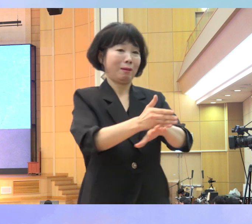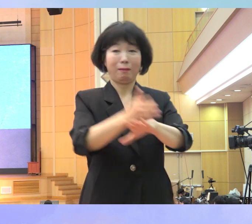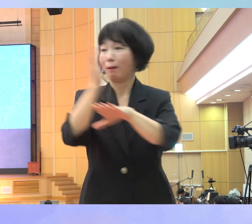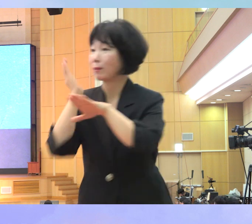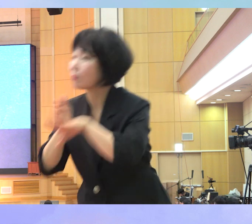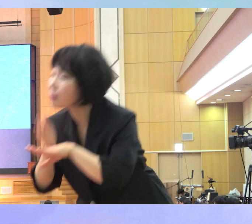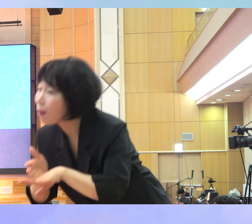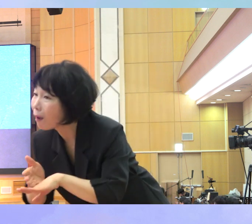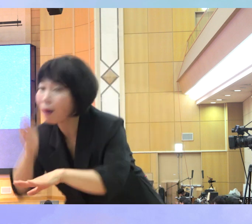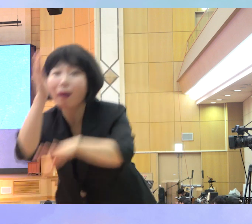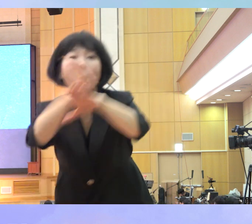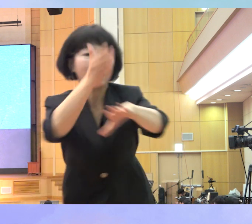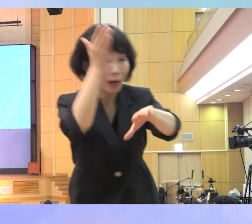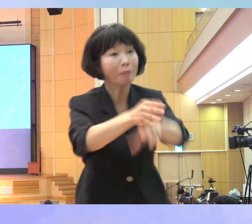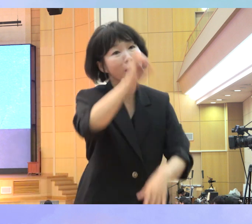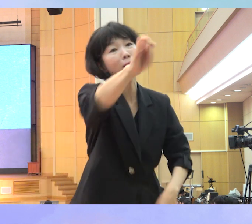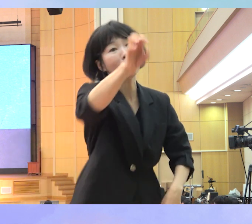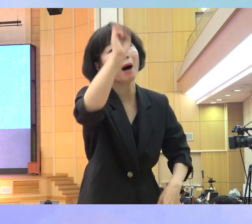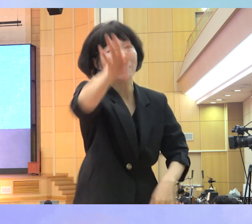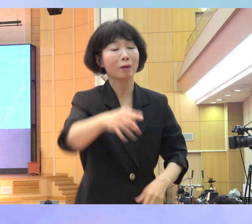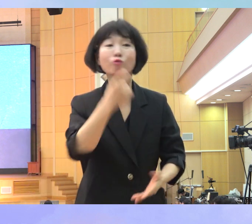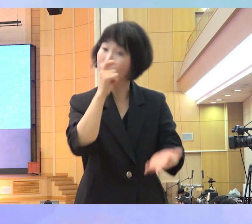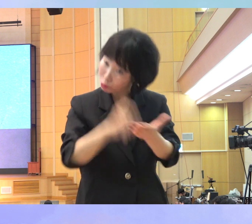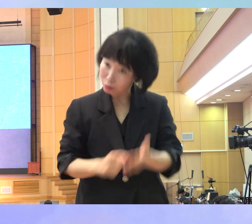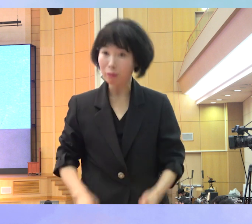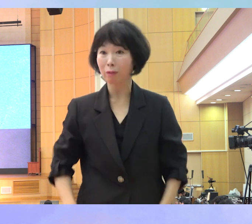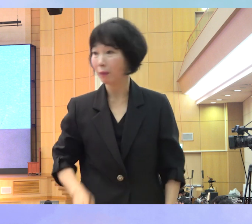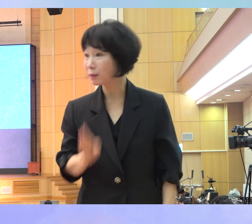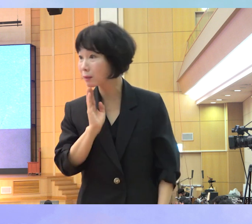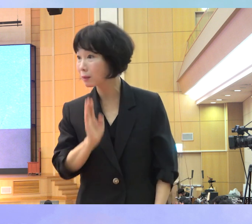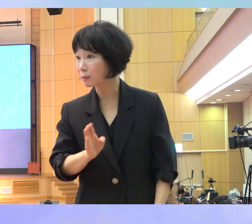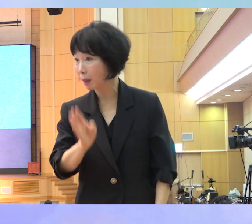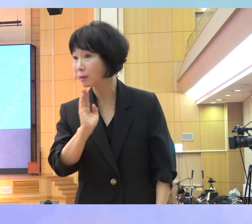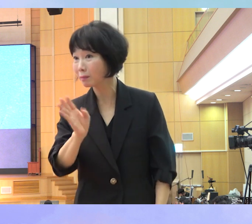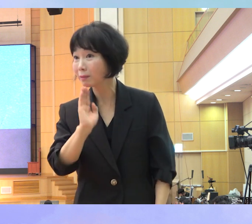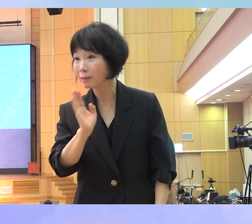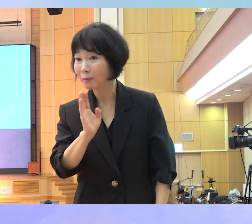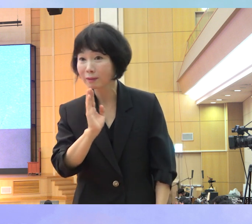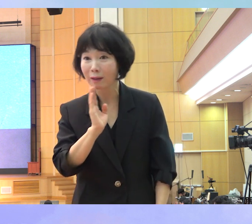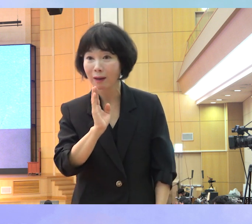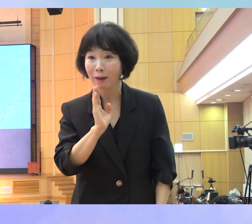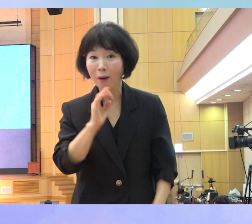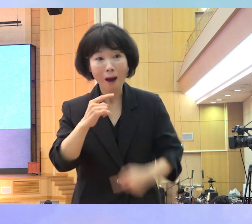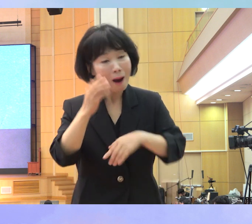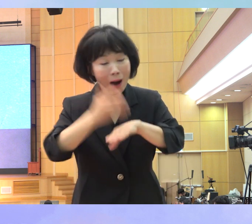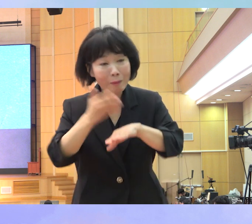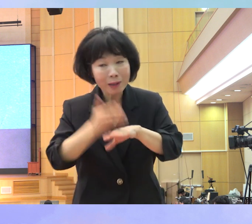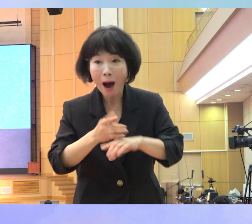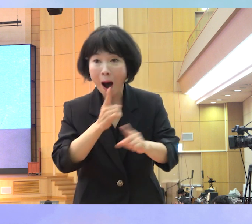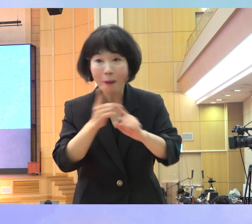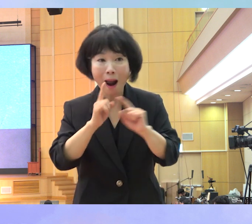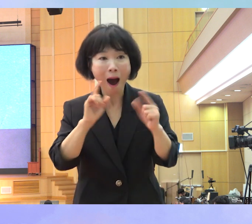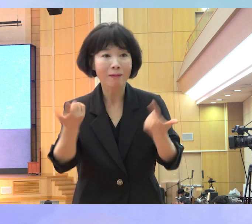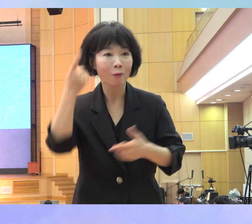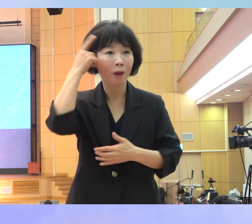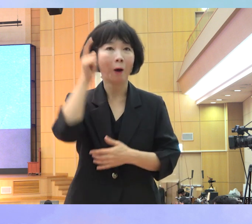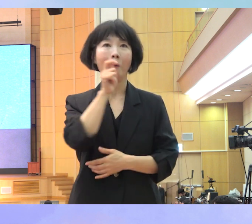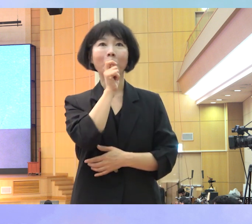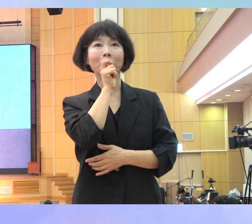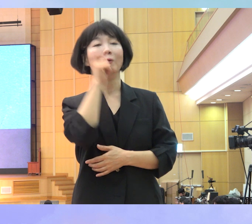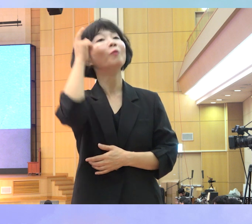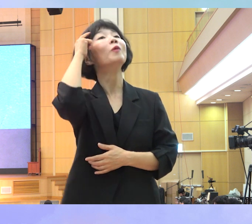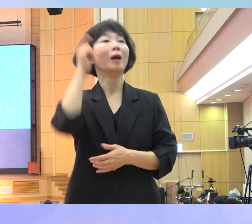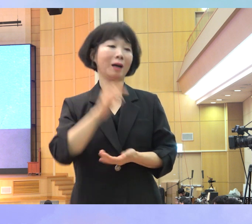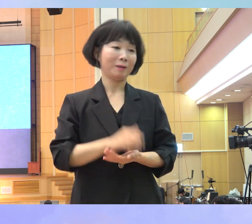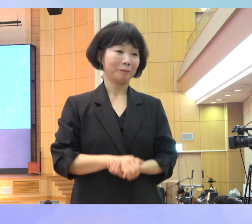생각하지 말고, 여러분 찬양 부르는 거 당연한 것 아니라 은혜였어 하면서 은혜를 받으시면서 왜 자꾸 당연한 것처럼, 오늘도 누가 혹시